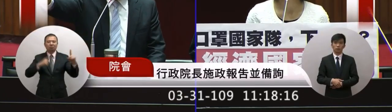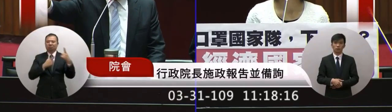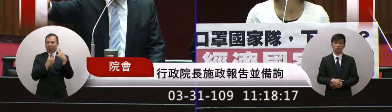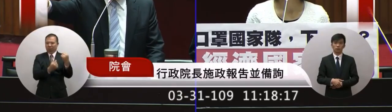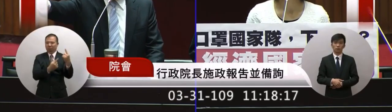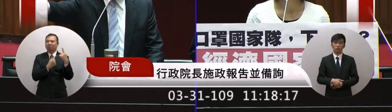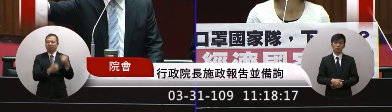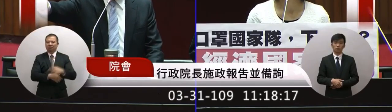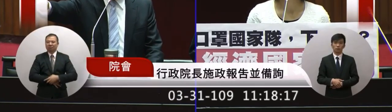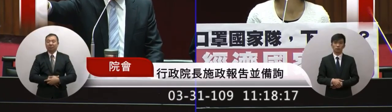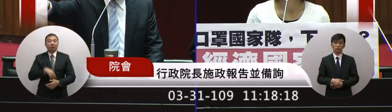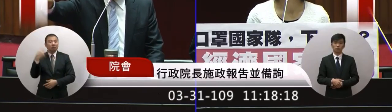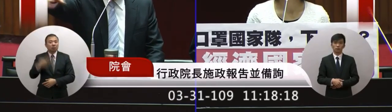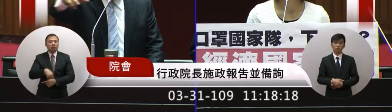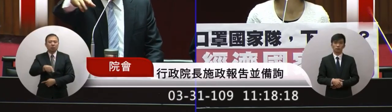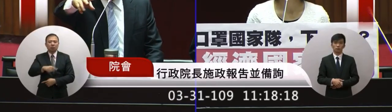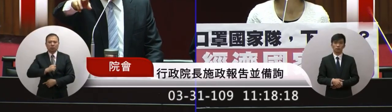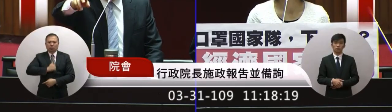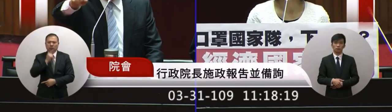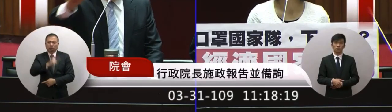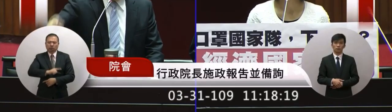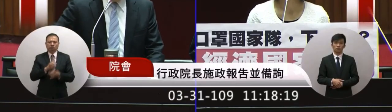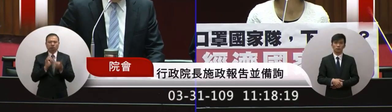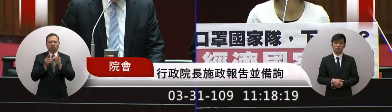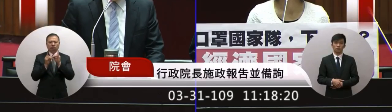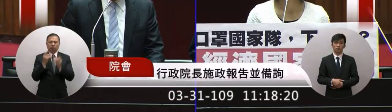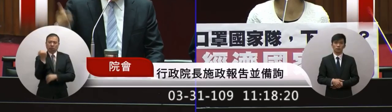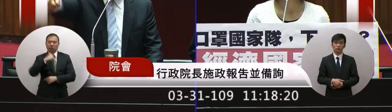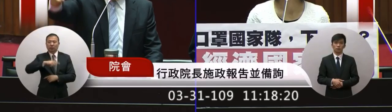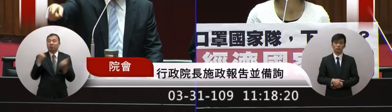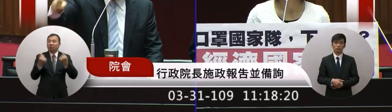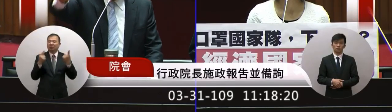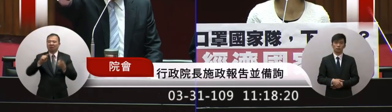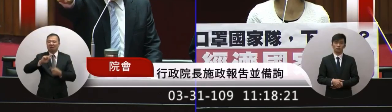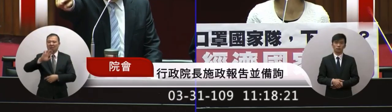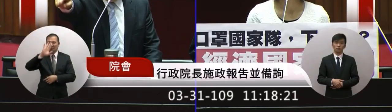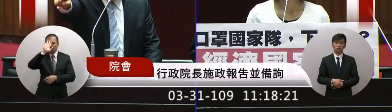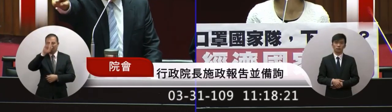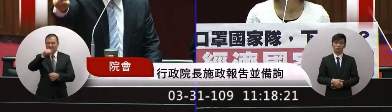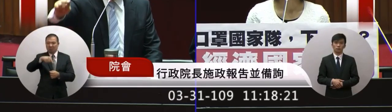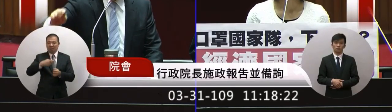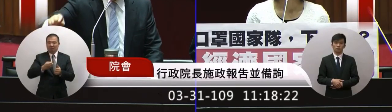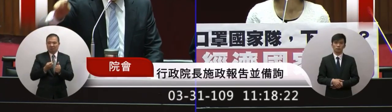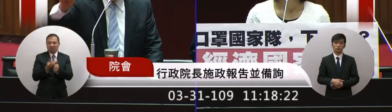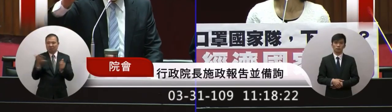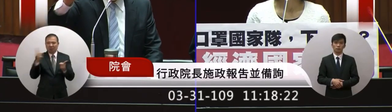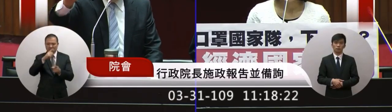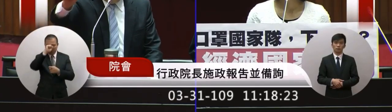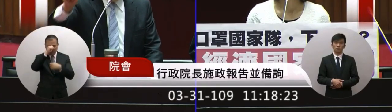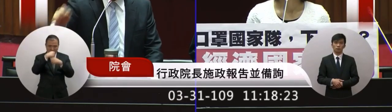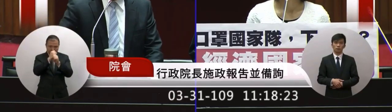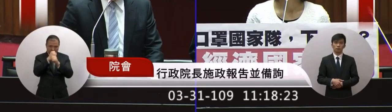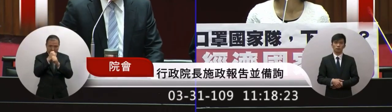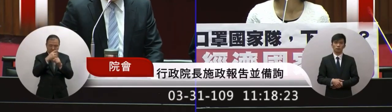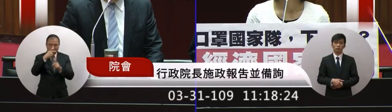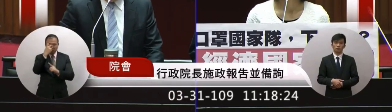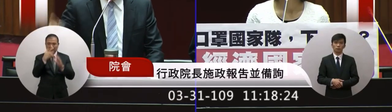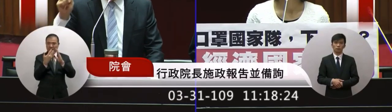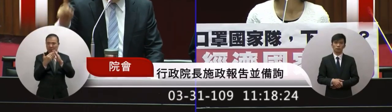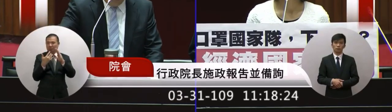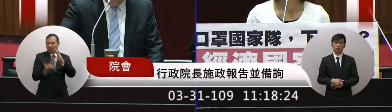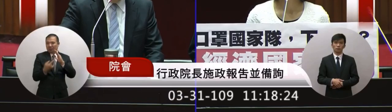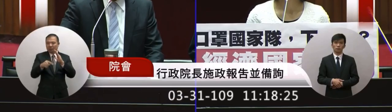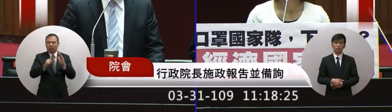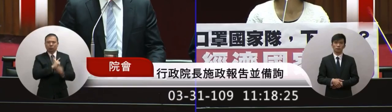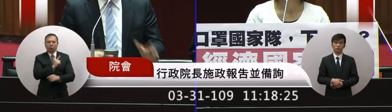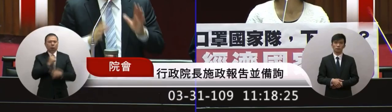至于不守规矩的人，所谓啪啪照，大家都牵乌手指。都会批